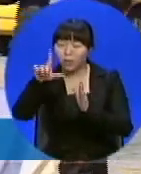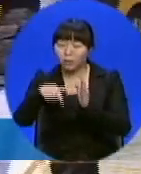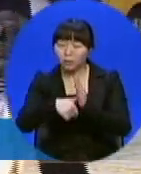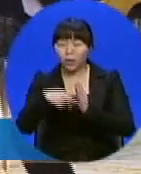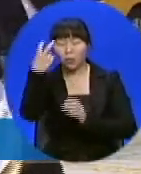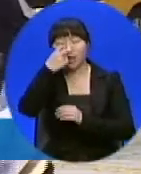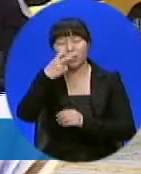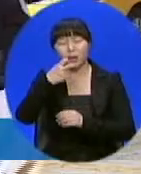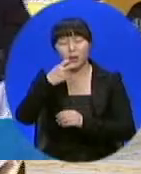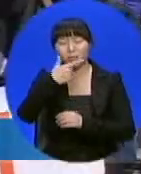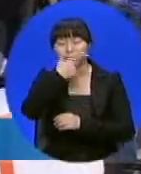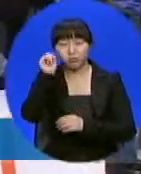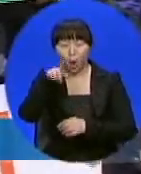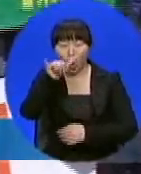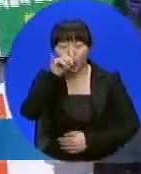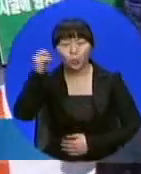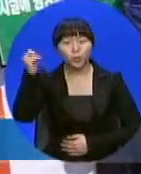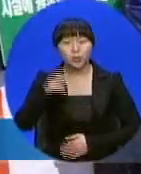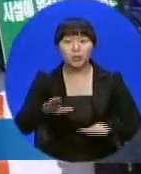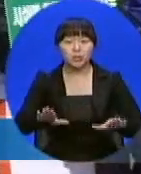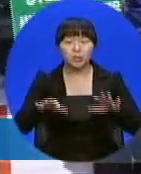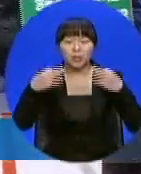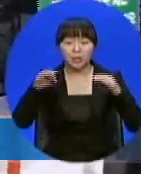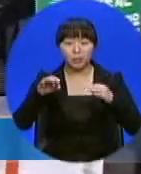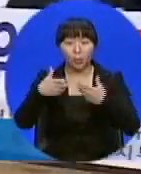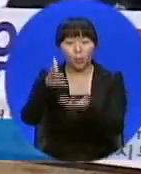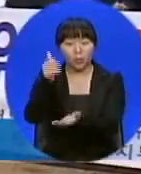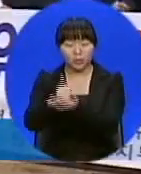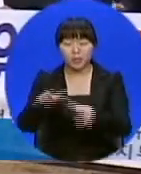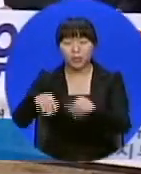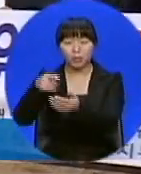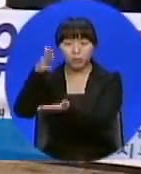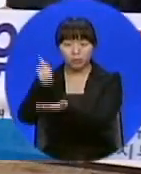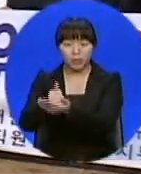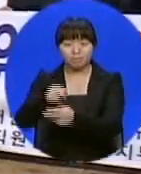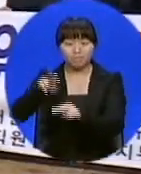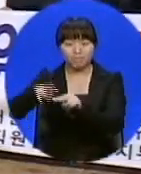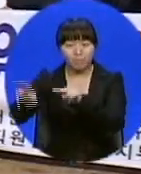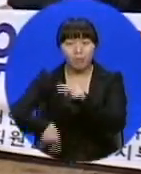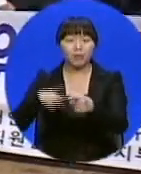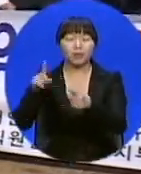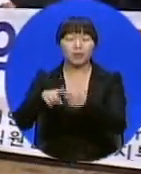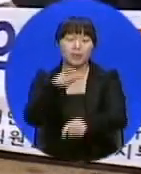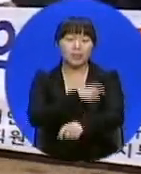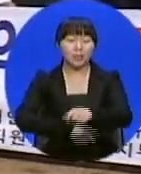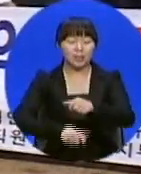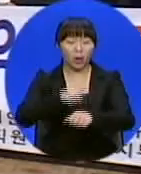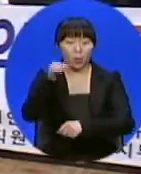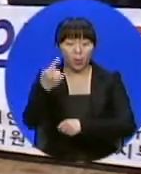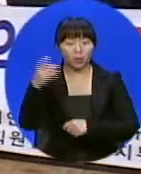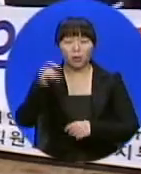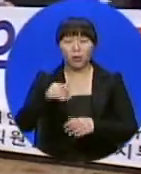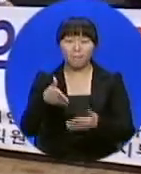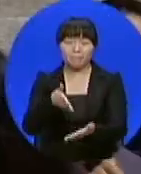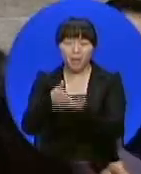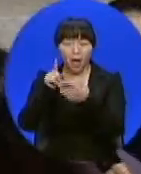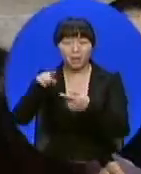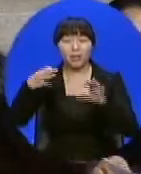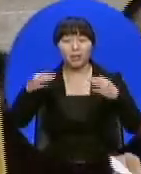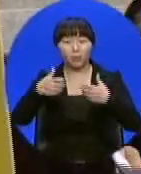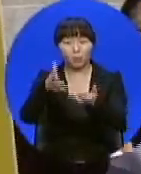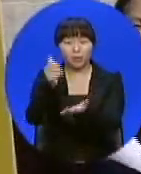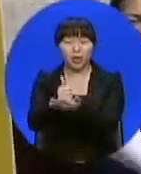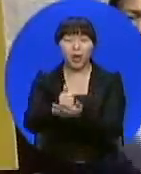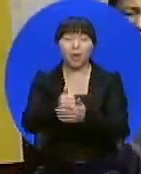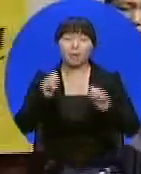관리부실의 문제점이 제기되며 현재 김모 원장과 사무국장의 퇴임을 결의한 이사회 측과 이를 거부한 김모 원장 간의